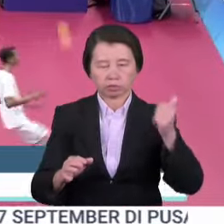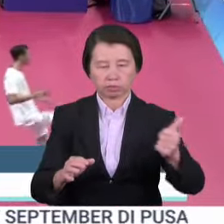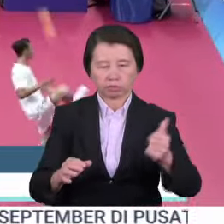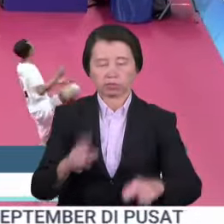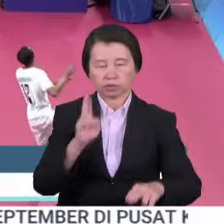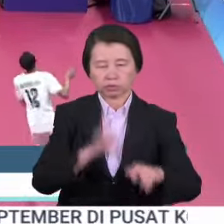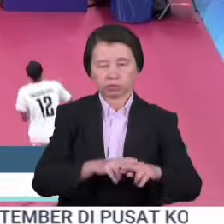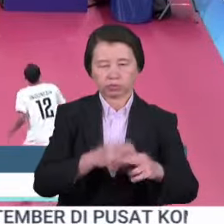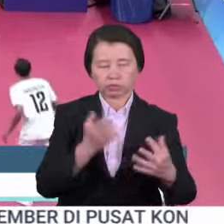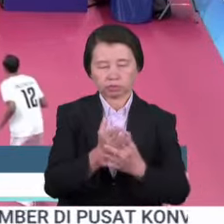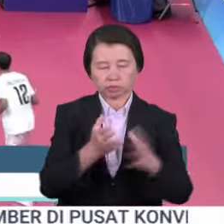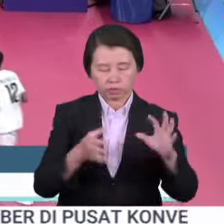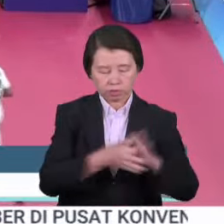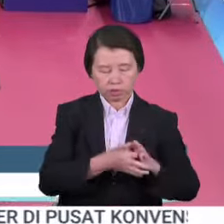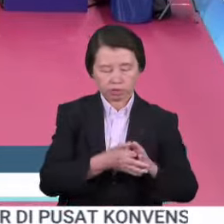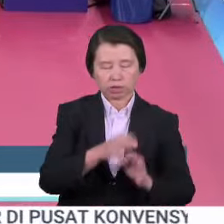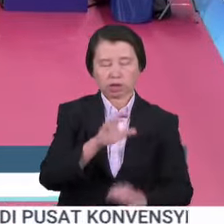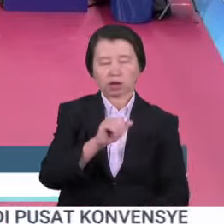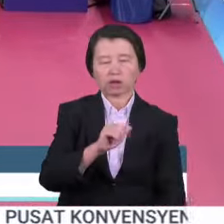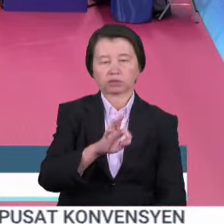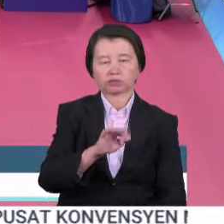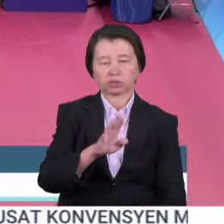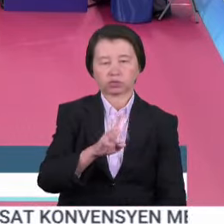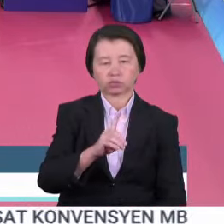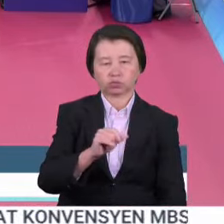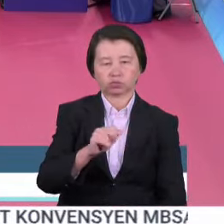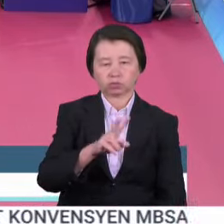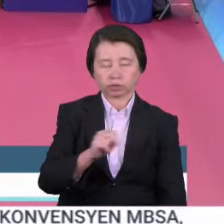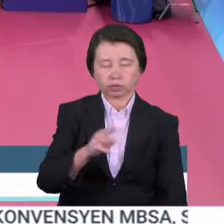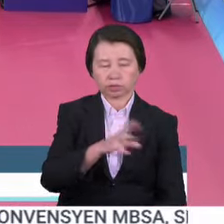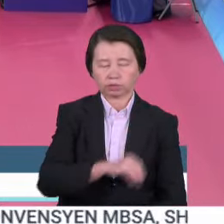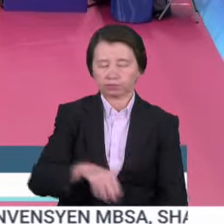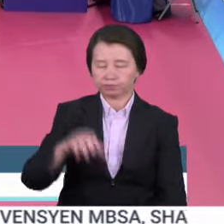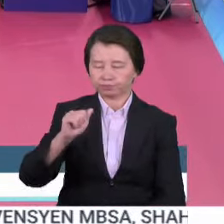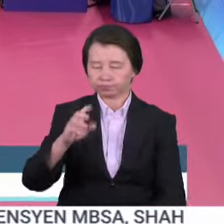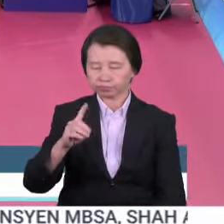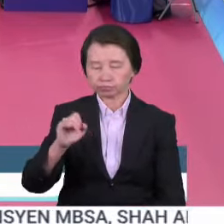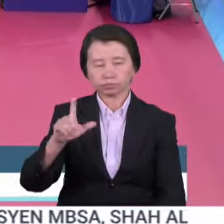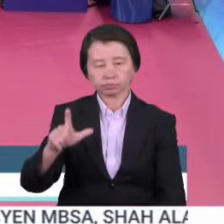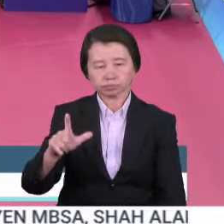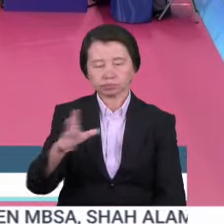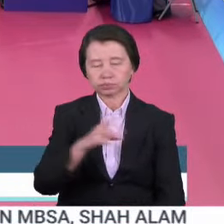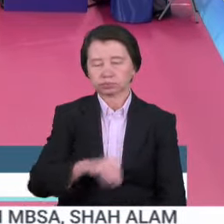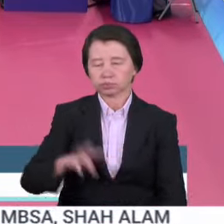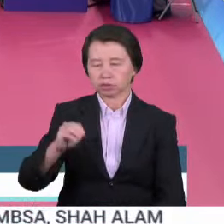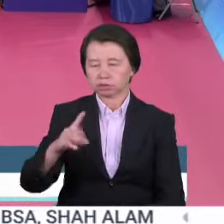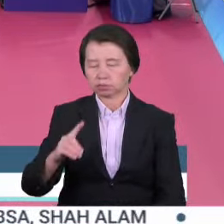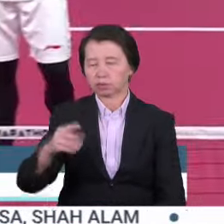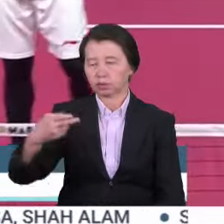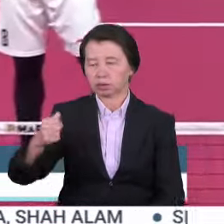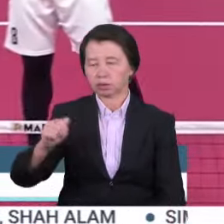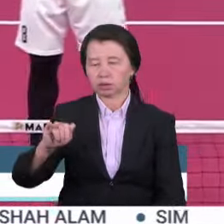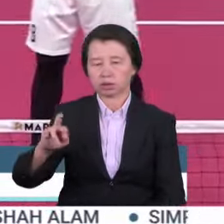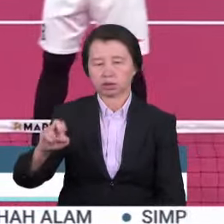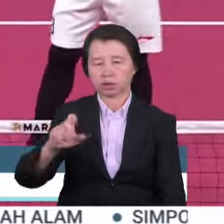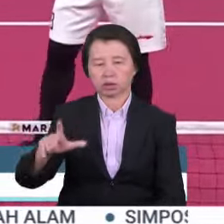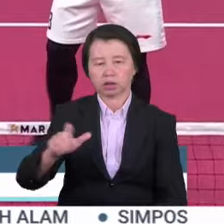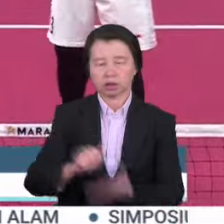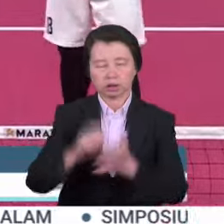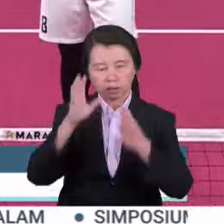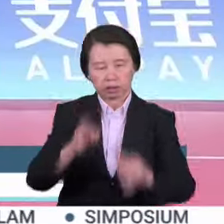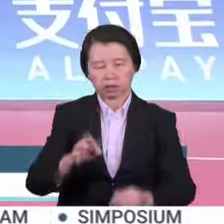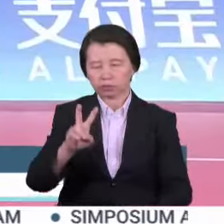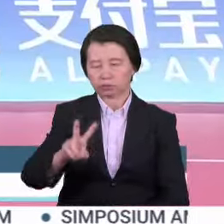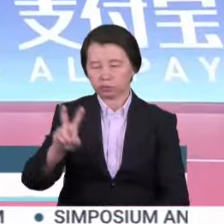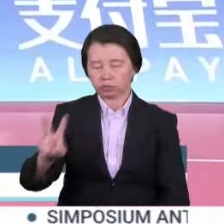menyamakan kedudukan menerusi gandingan Muhammad Afifuddin Muhammad Razali, Aidil Aiman Azwawi dan Muhammad Hairul Hazir dengan